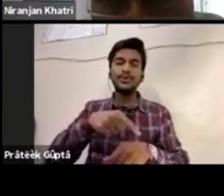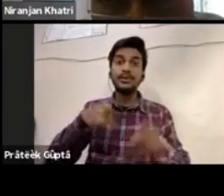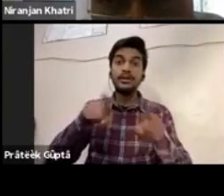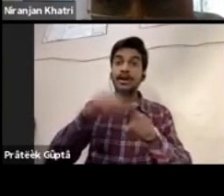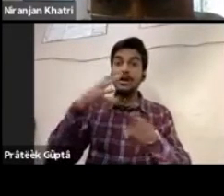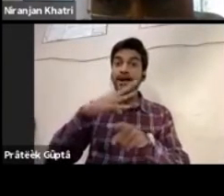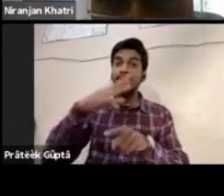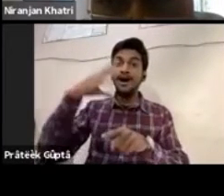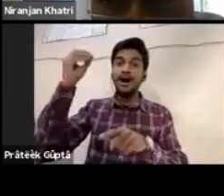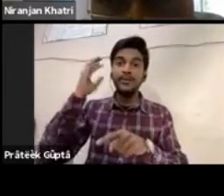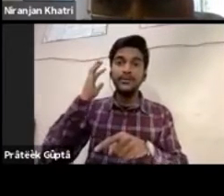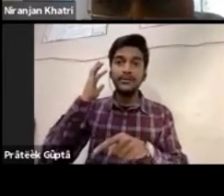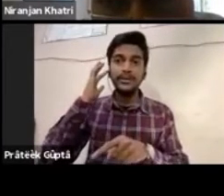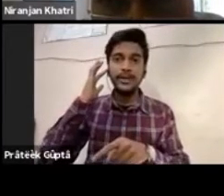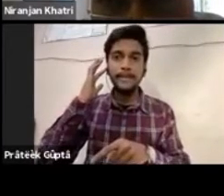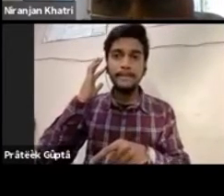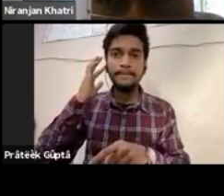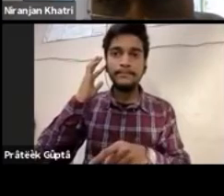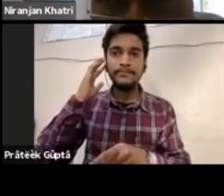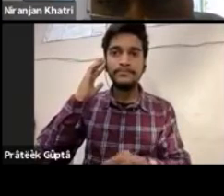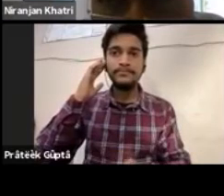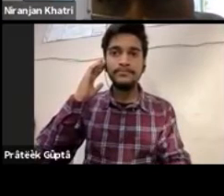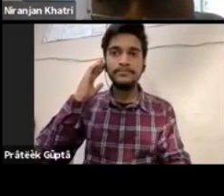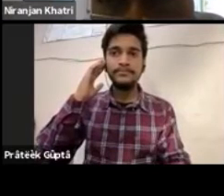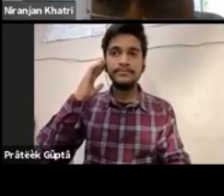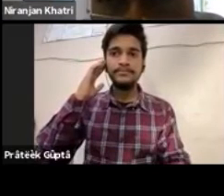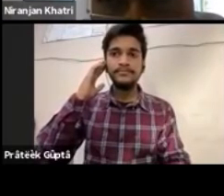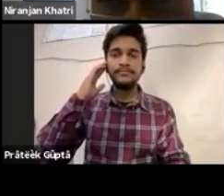मैं विजन